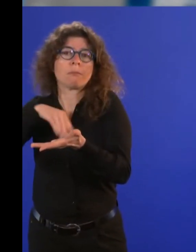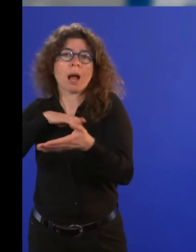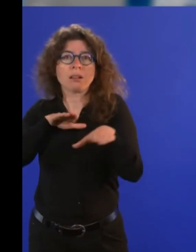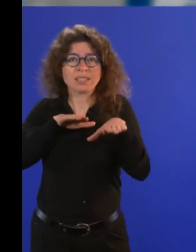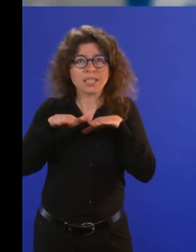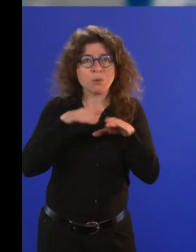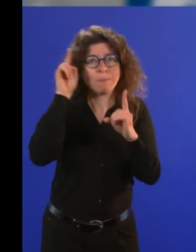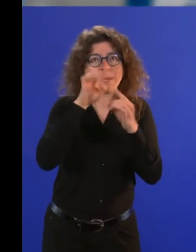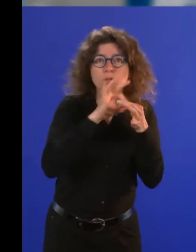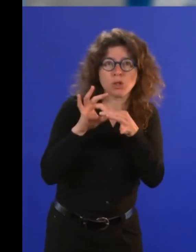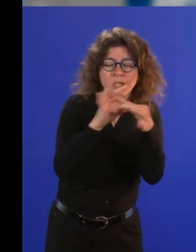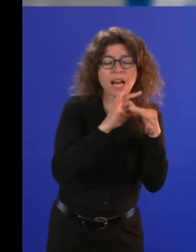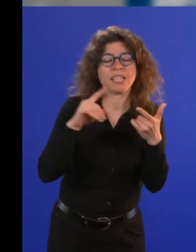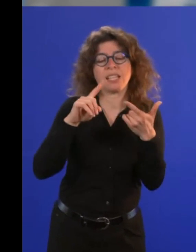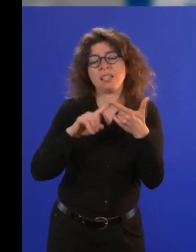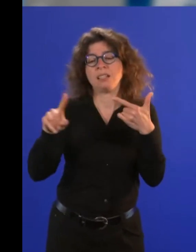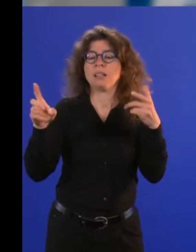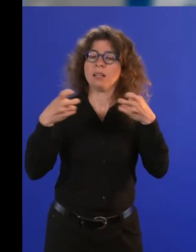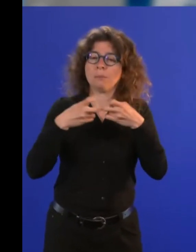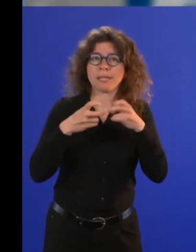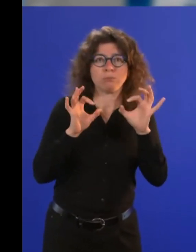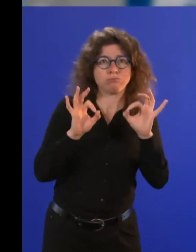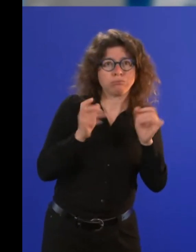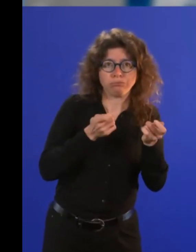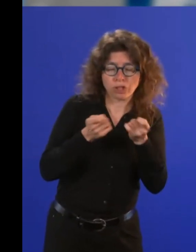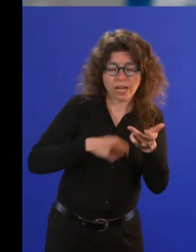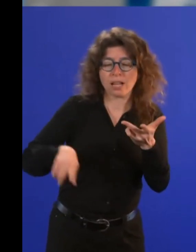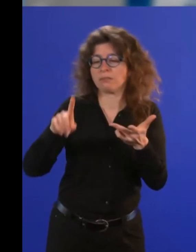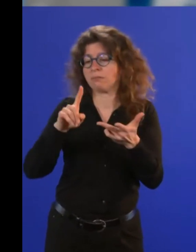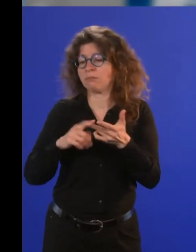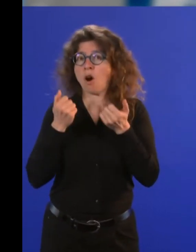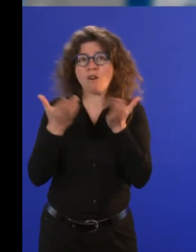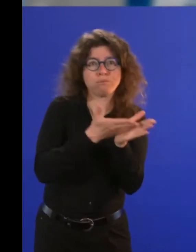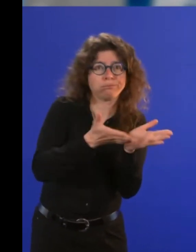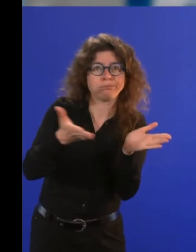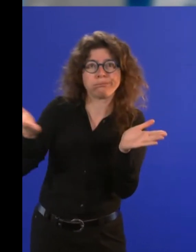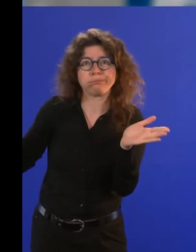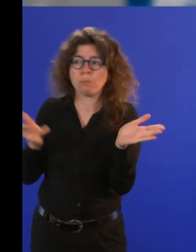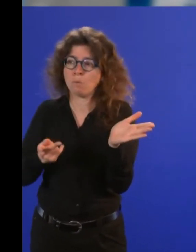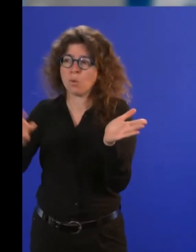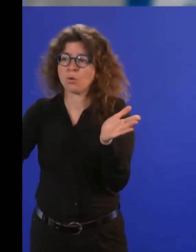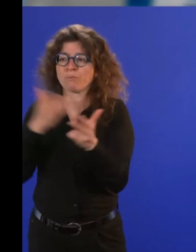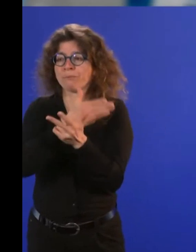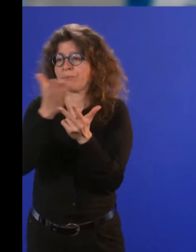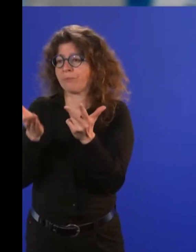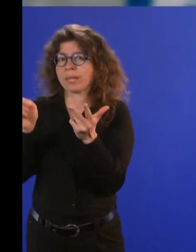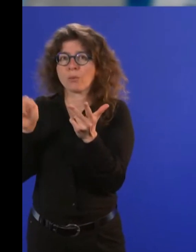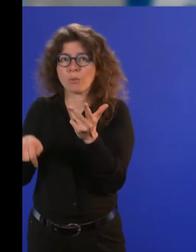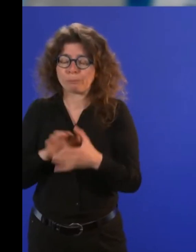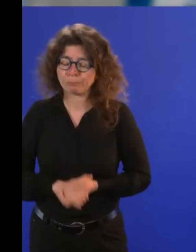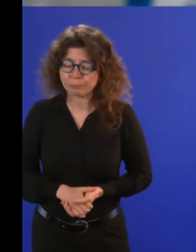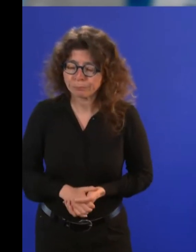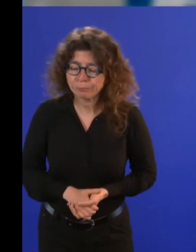la régulation des prix à l'offre de logement dans le cadre d'un grand service public de logement que nous appelons de nos vœux. L'encadrement des